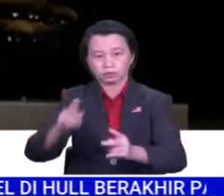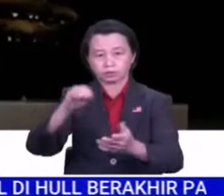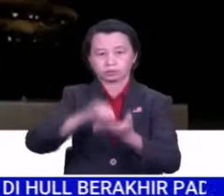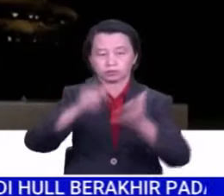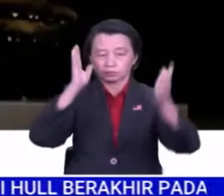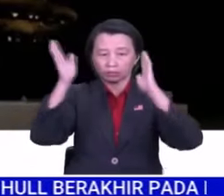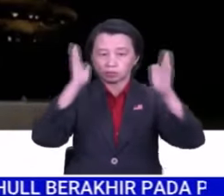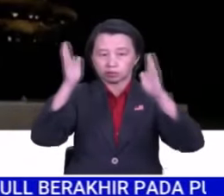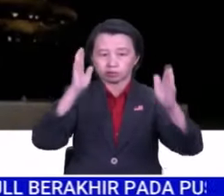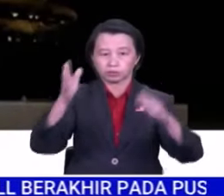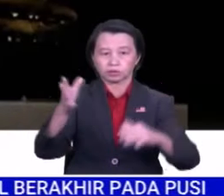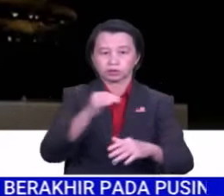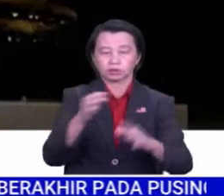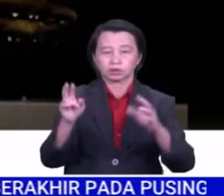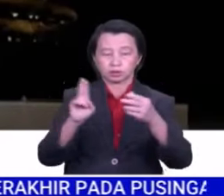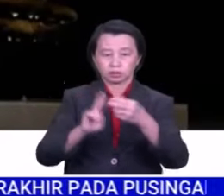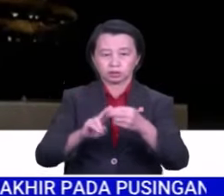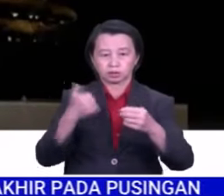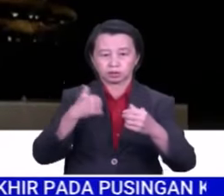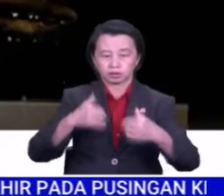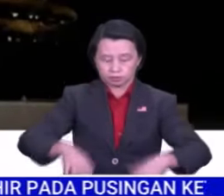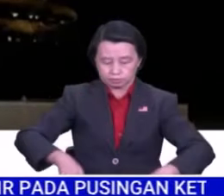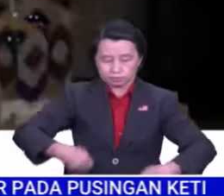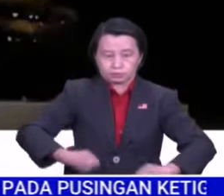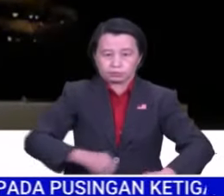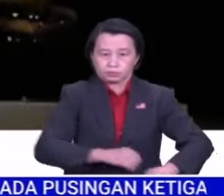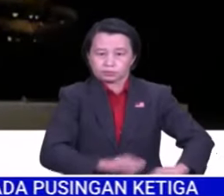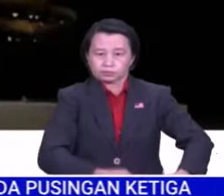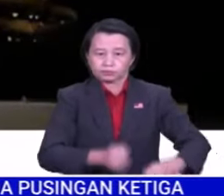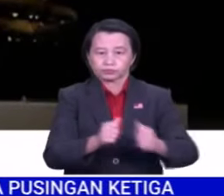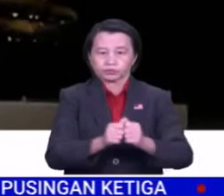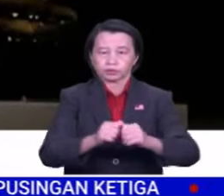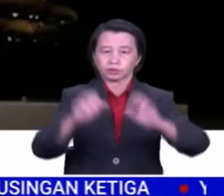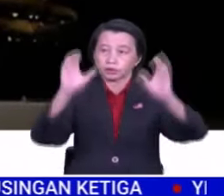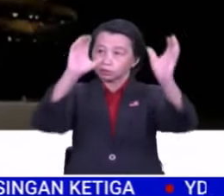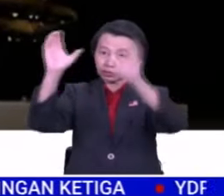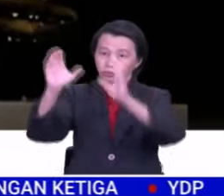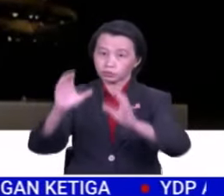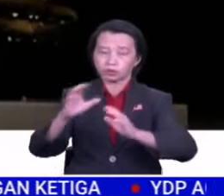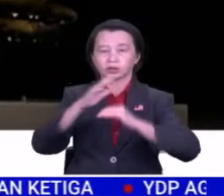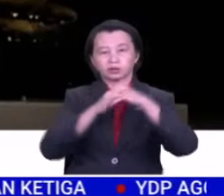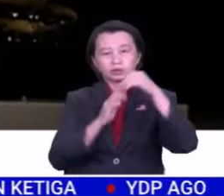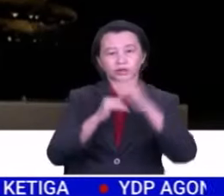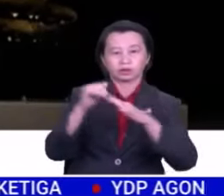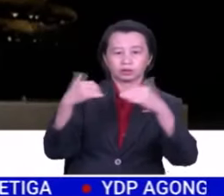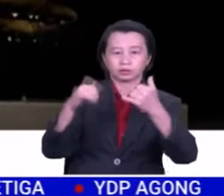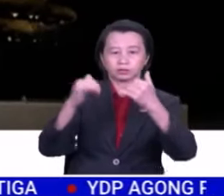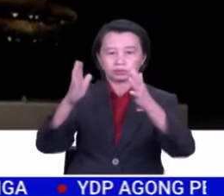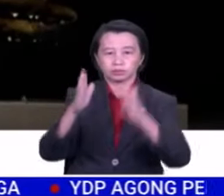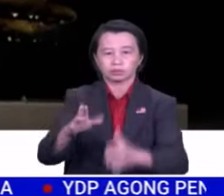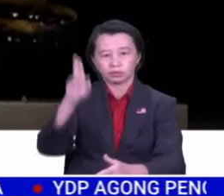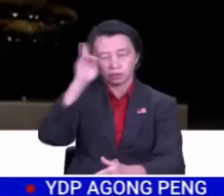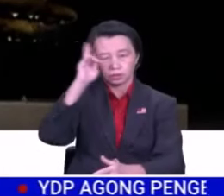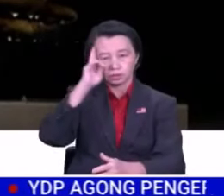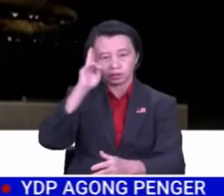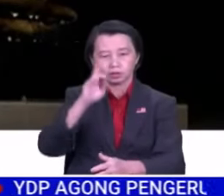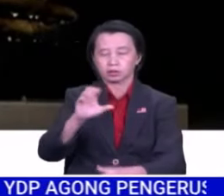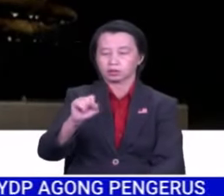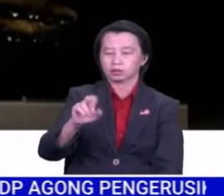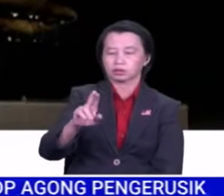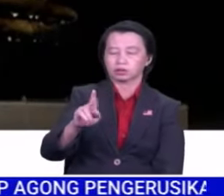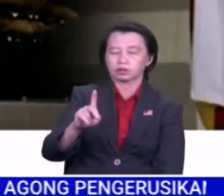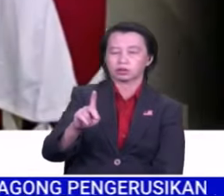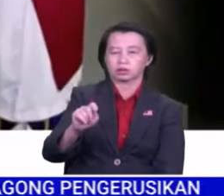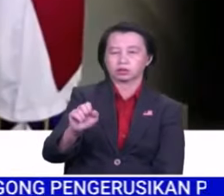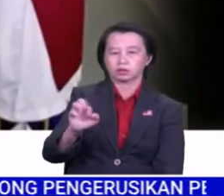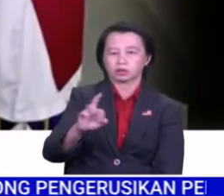Malaysia. Manakala gabungan kain dipilih khas dengan keadaan cuaca, keselesaan atlet seperti sutera satin,